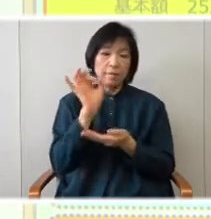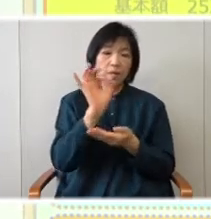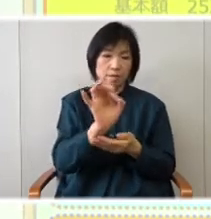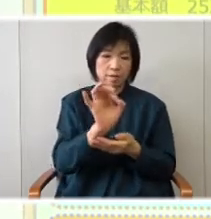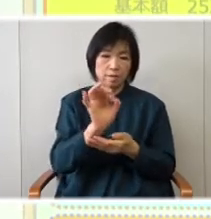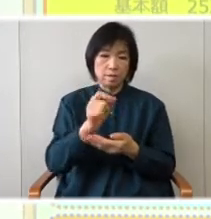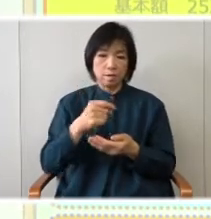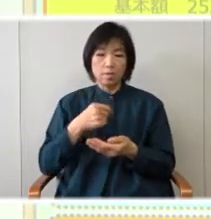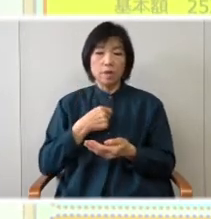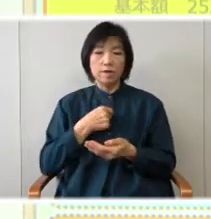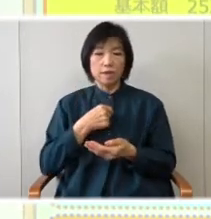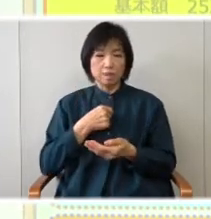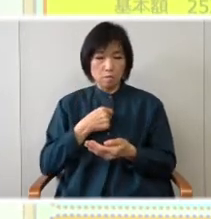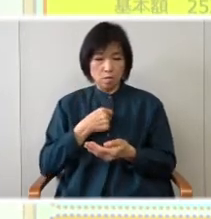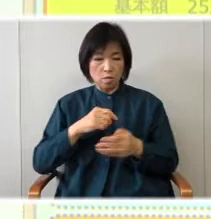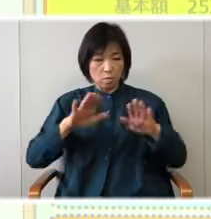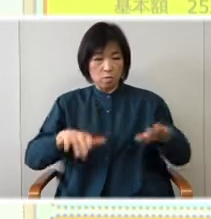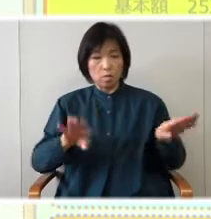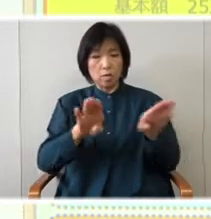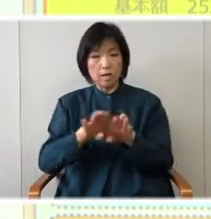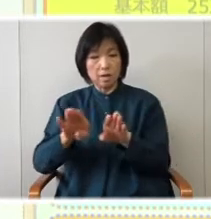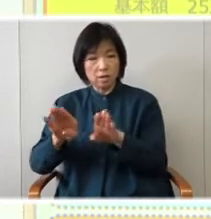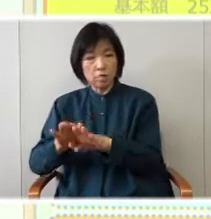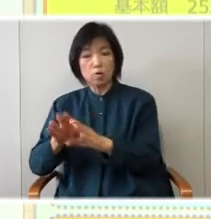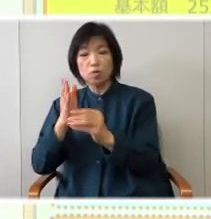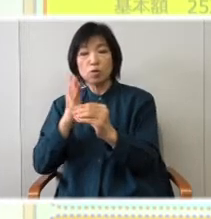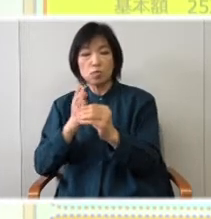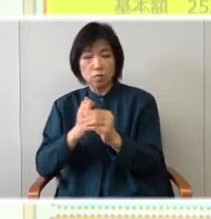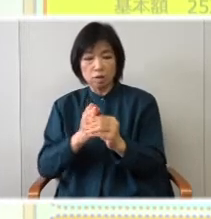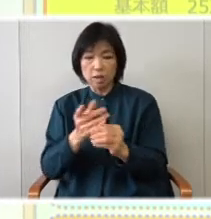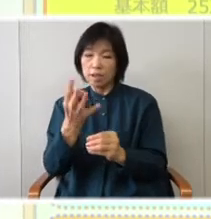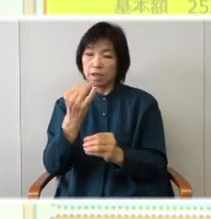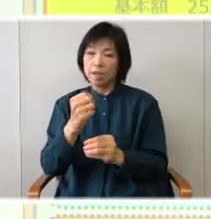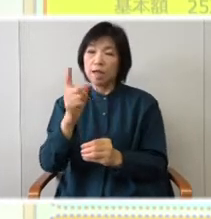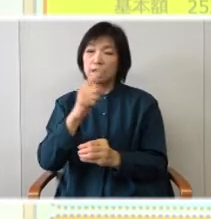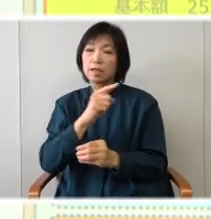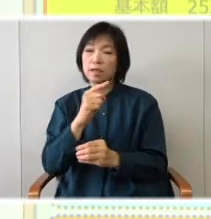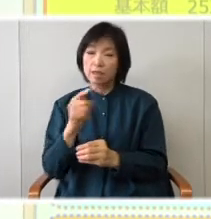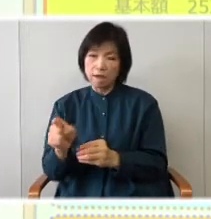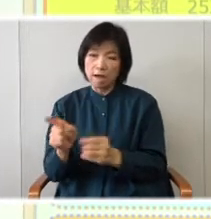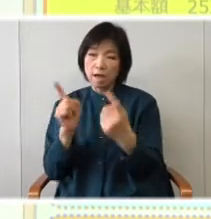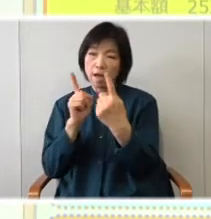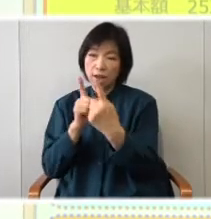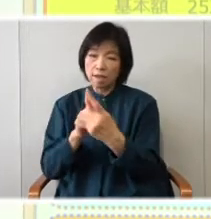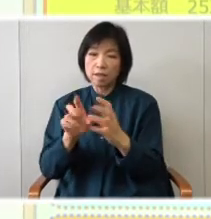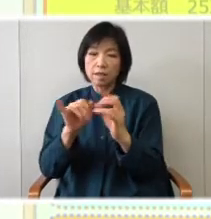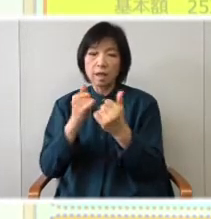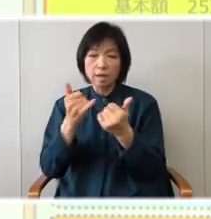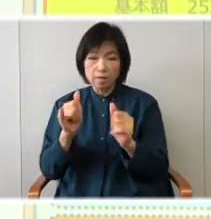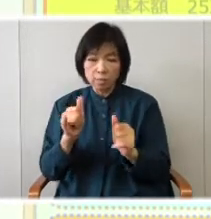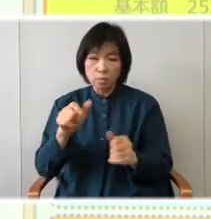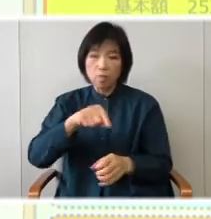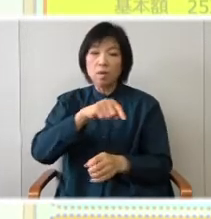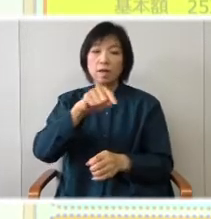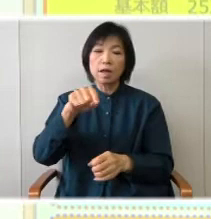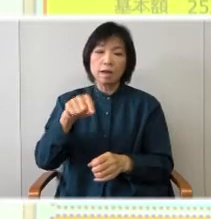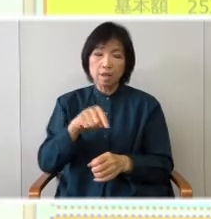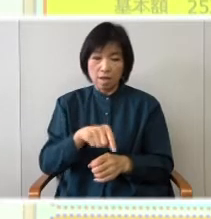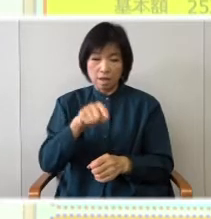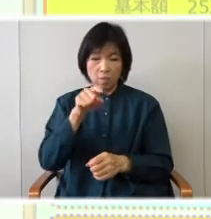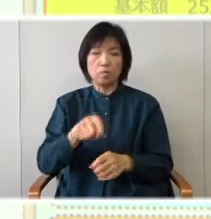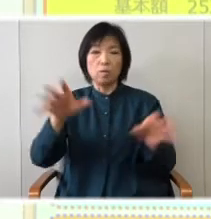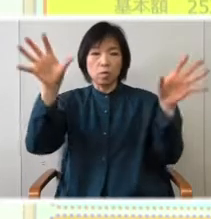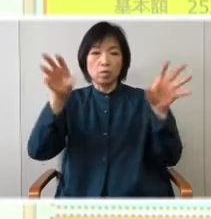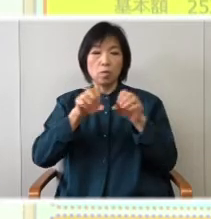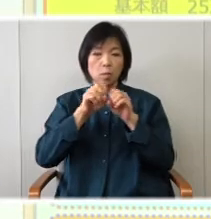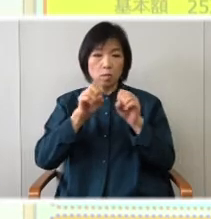で私もこの連休中に何人かお会いした中ですでにもうこの情報が広